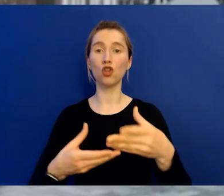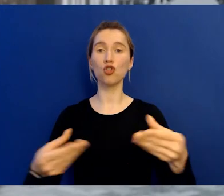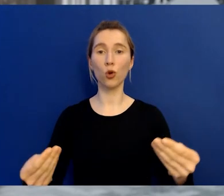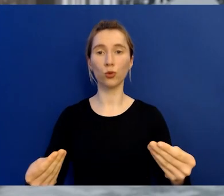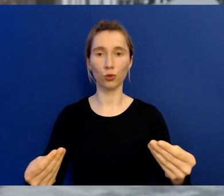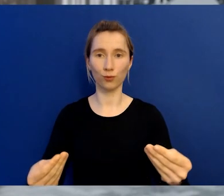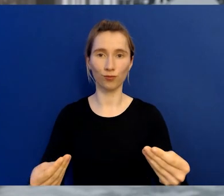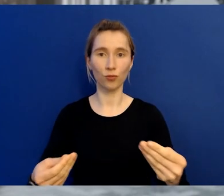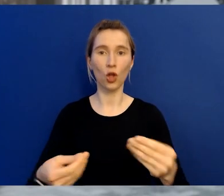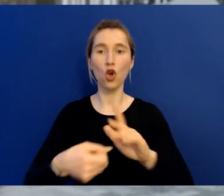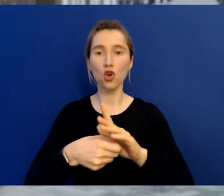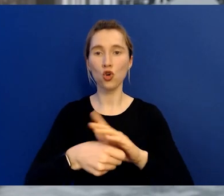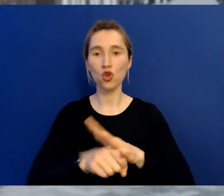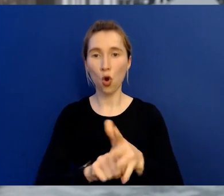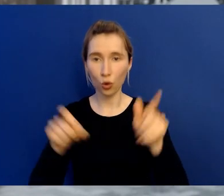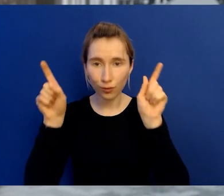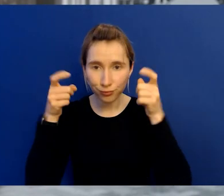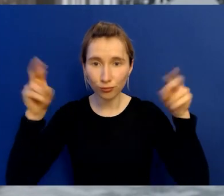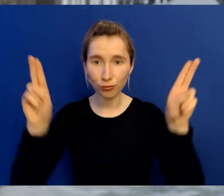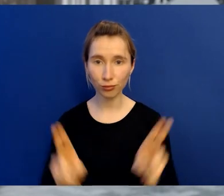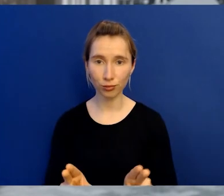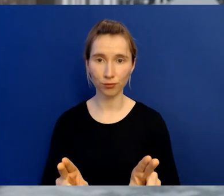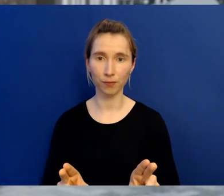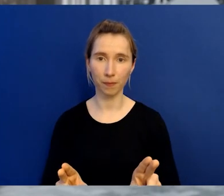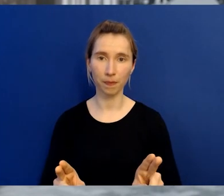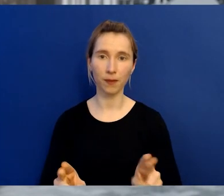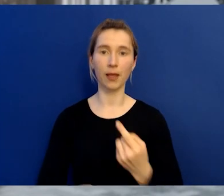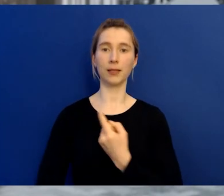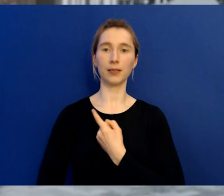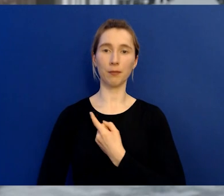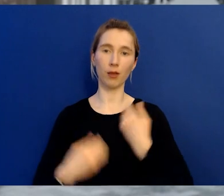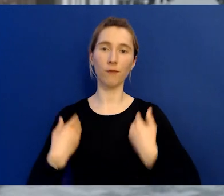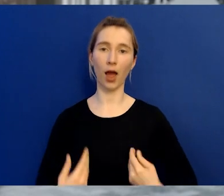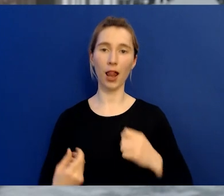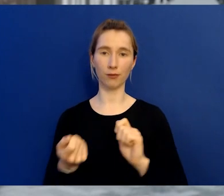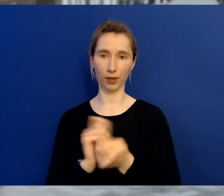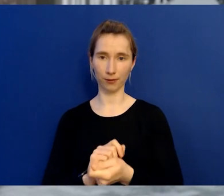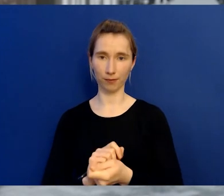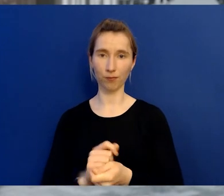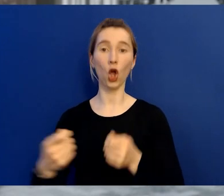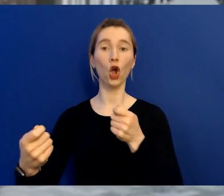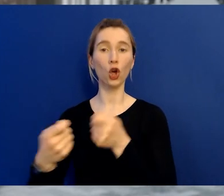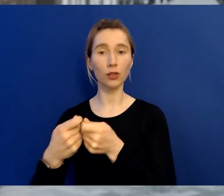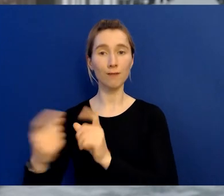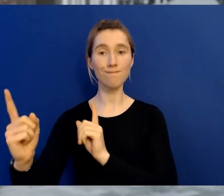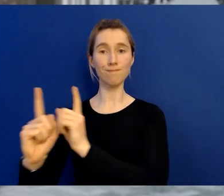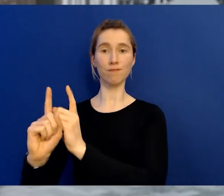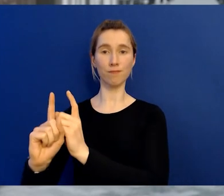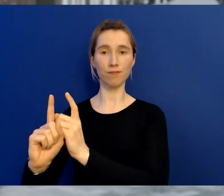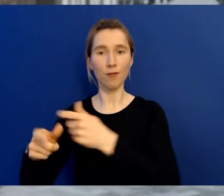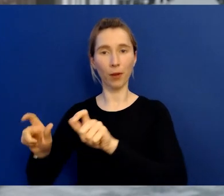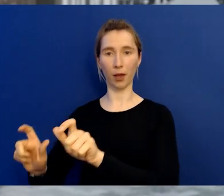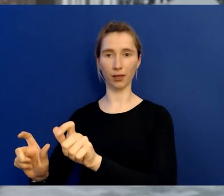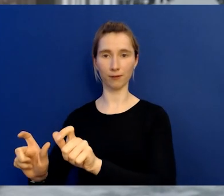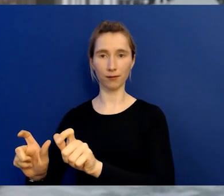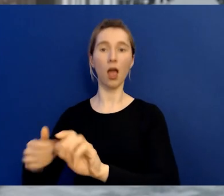das gegen das Virus hilft. Unser eigenes Verhalten. Wir müssen Kontakte vermeiden. Wir müssen